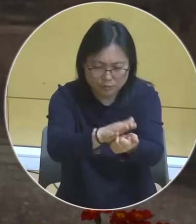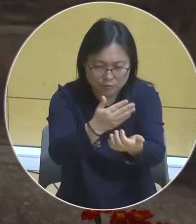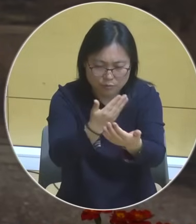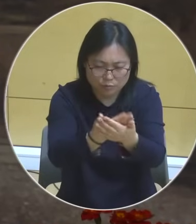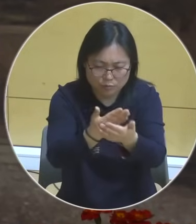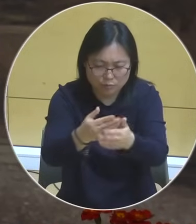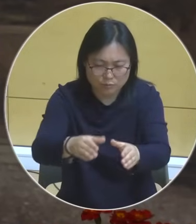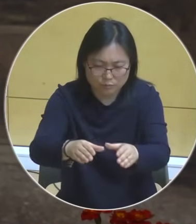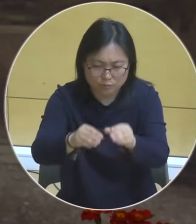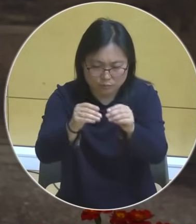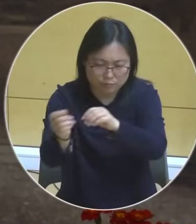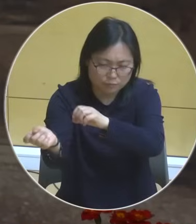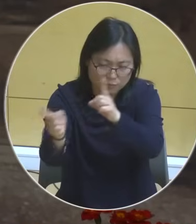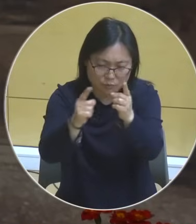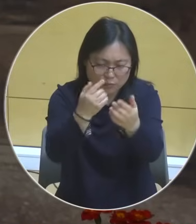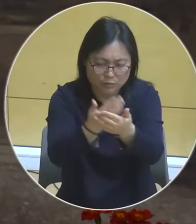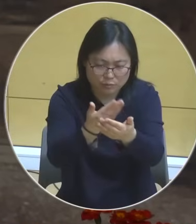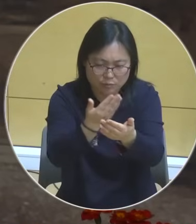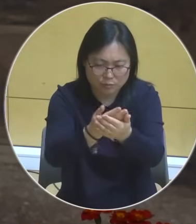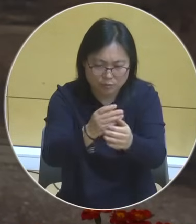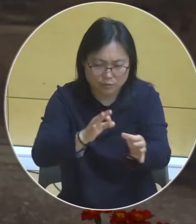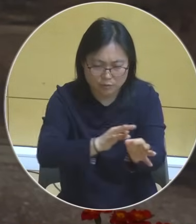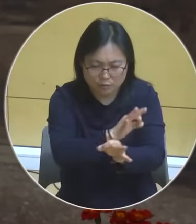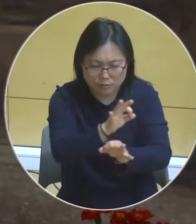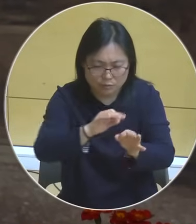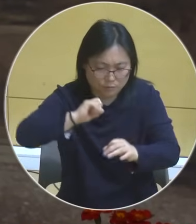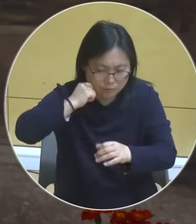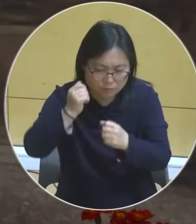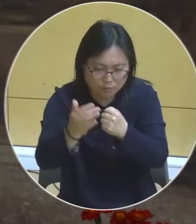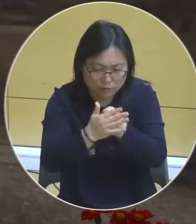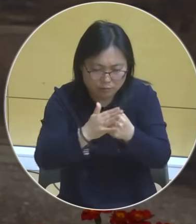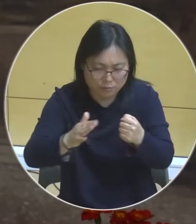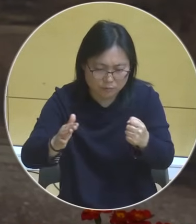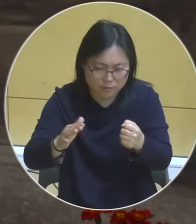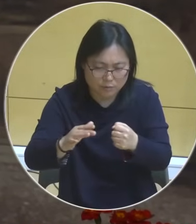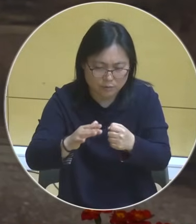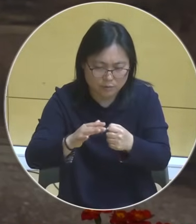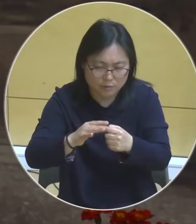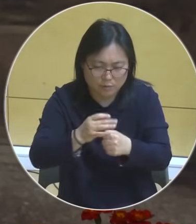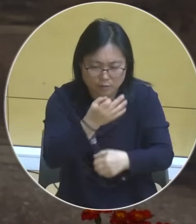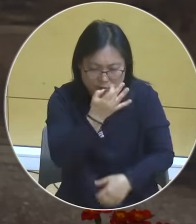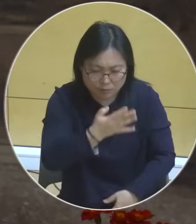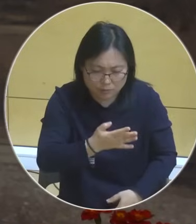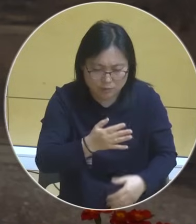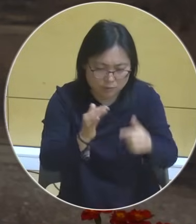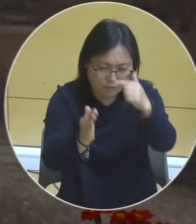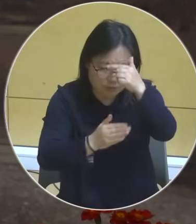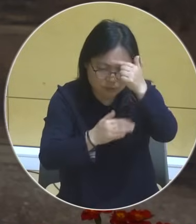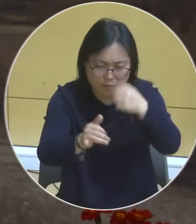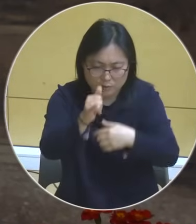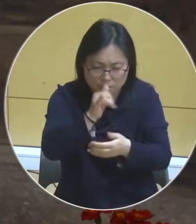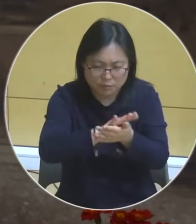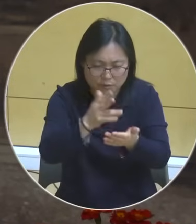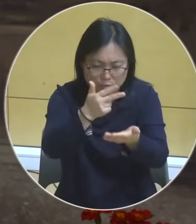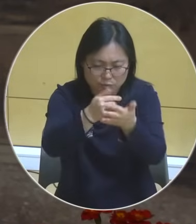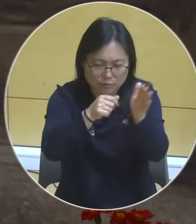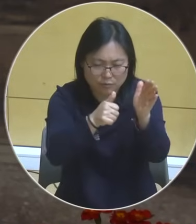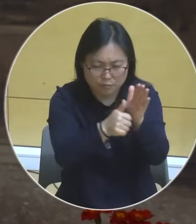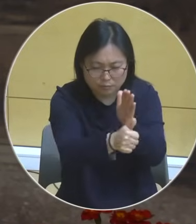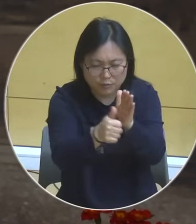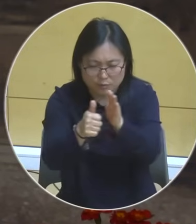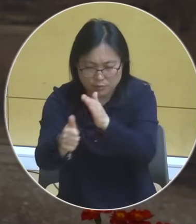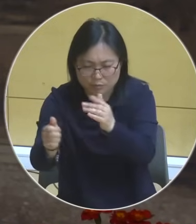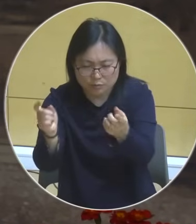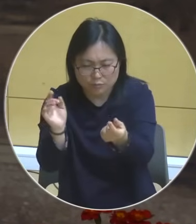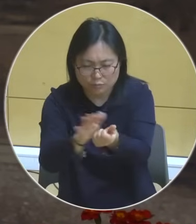주시옵소서. 경제적으로 힘들고 어려워 어찌할 바를 모르는 우리의 지체들이 있습니다. 주님 찾아가 주셔서 위로하여